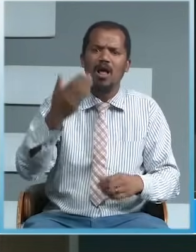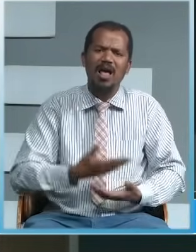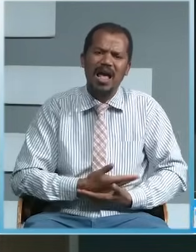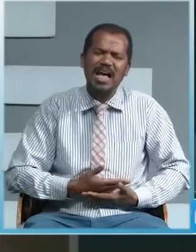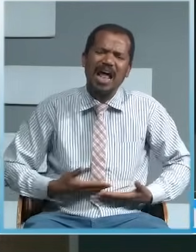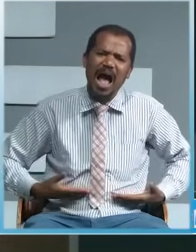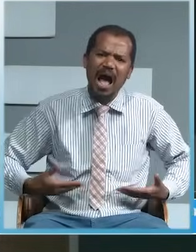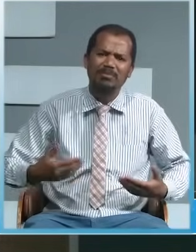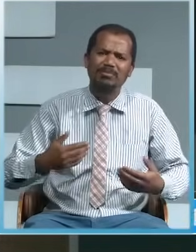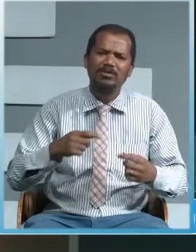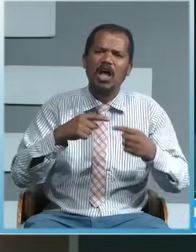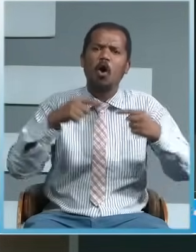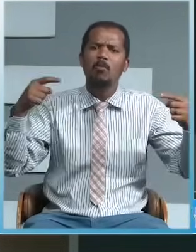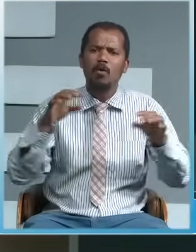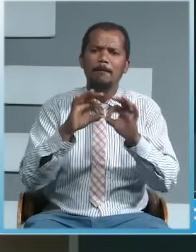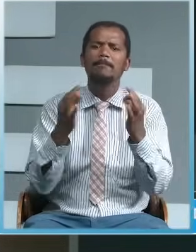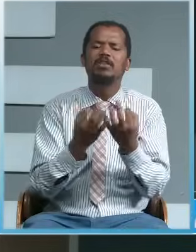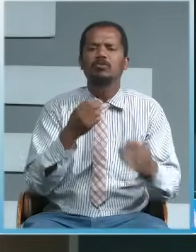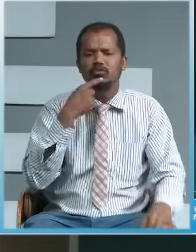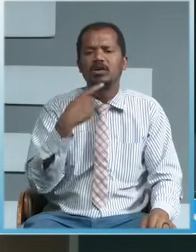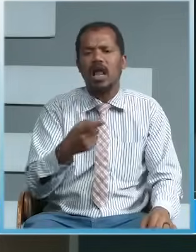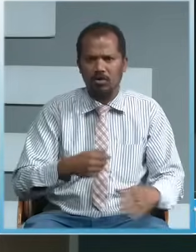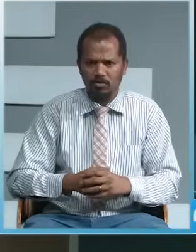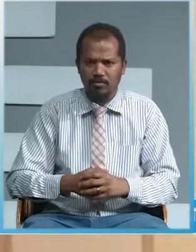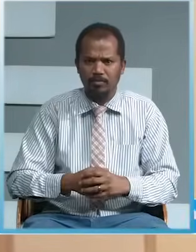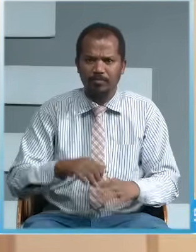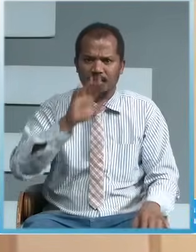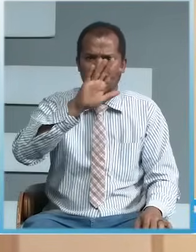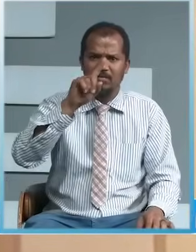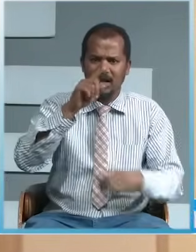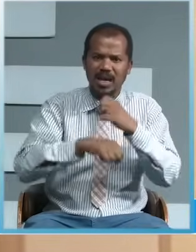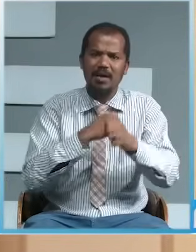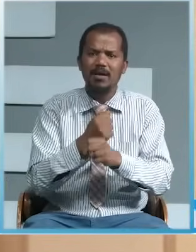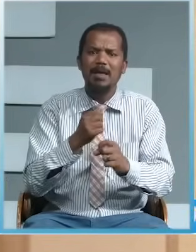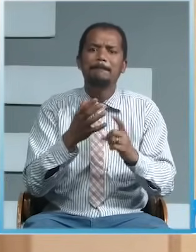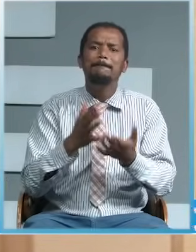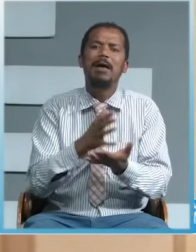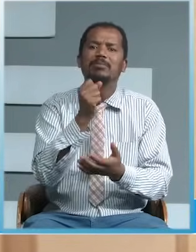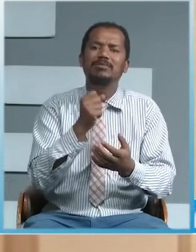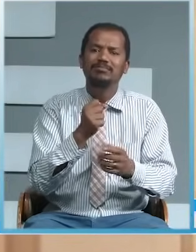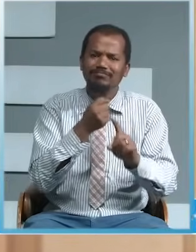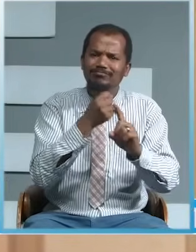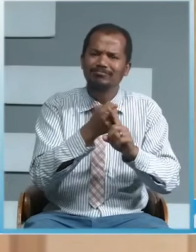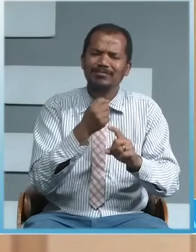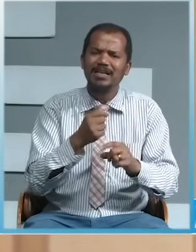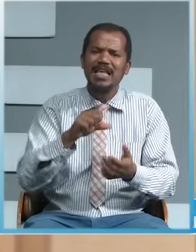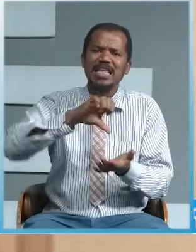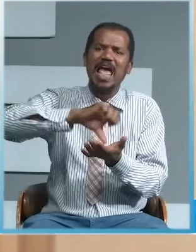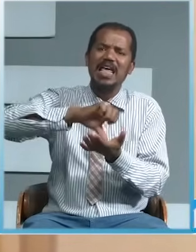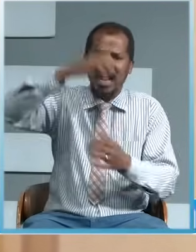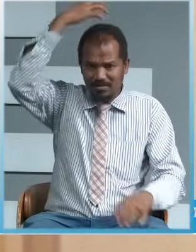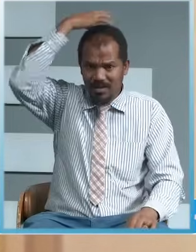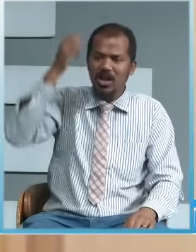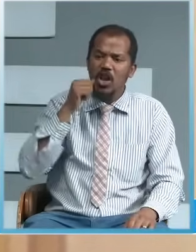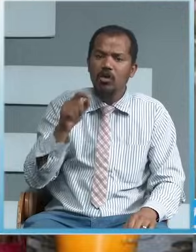በኋላ የረሃብ አድማ መምታቷን ቤተሰቦቿ ገለጹ። የ51 ዓመቷ የመብት ተሟጋች አድማ የመታቸው